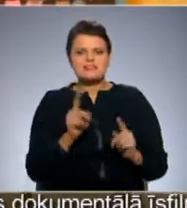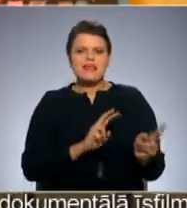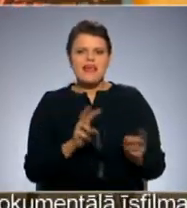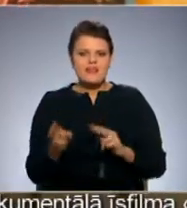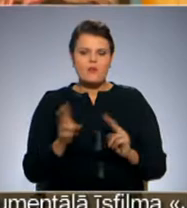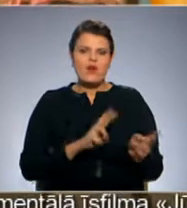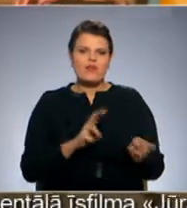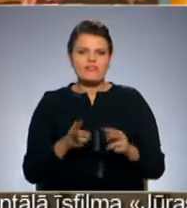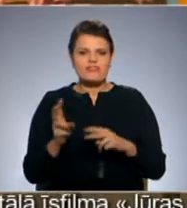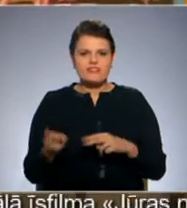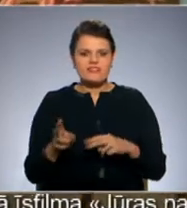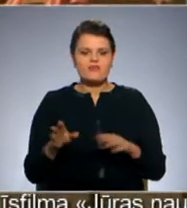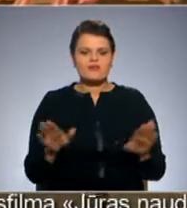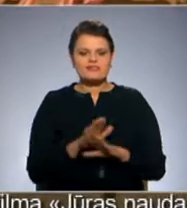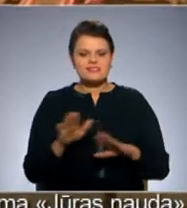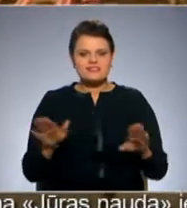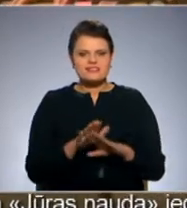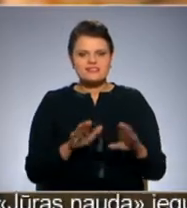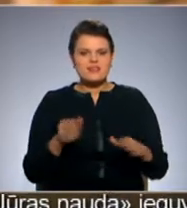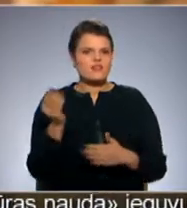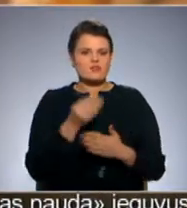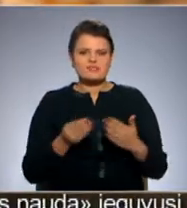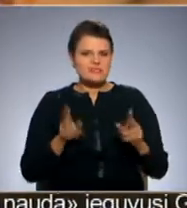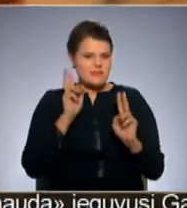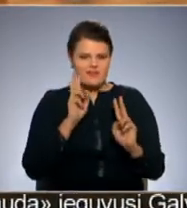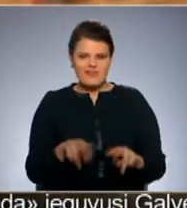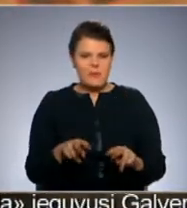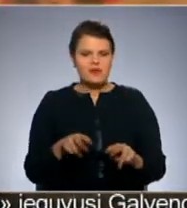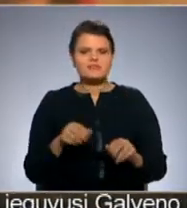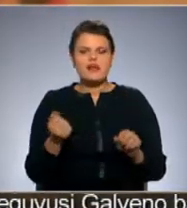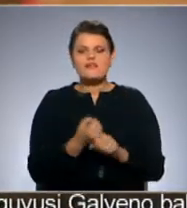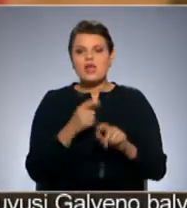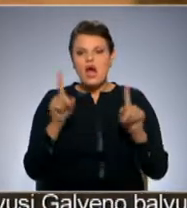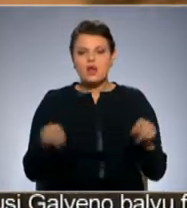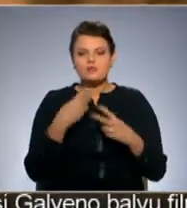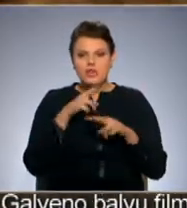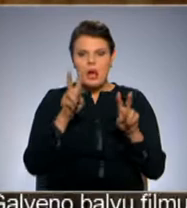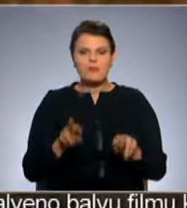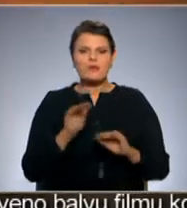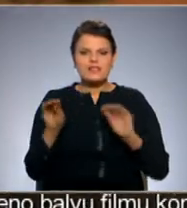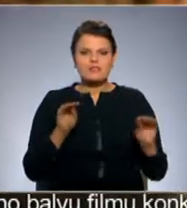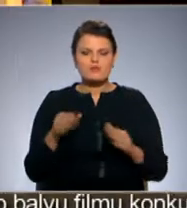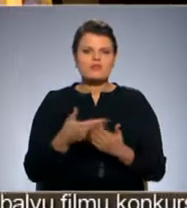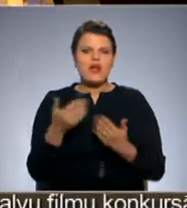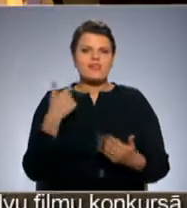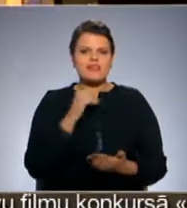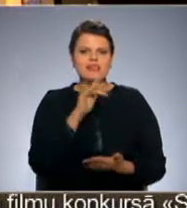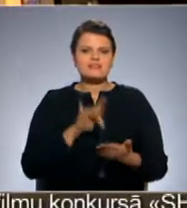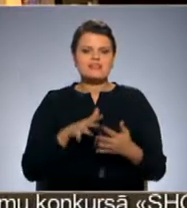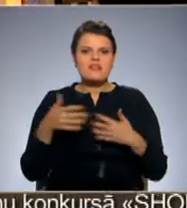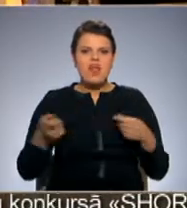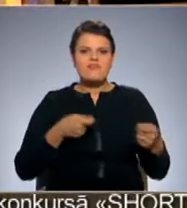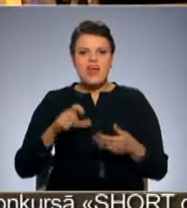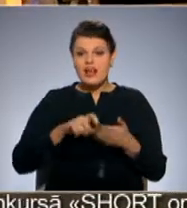un dejot, dziedāt un zīmēt nemācīja. Tapušos darbus aplūkošanai izstādīs kāda Rīgas centra